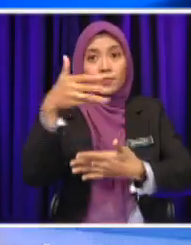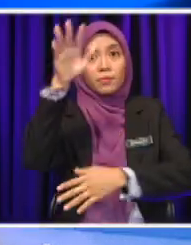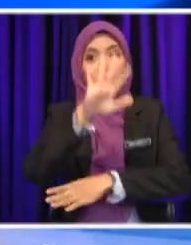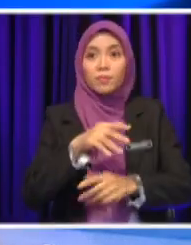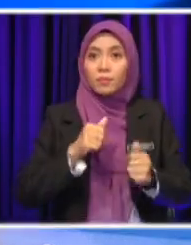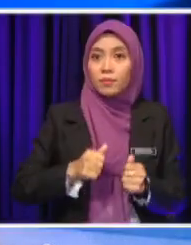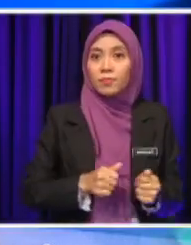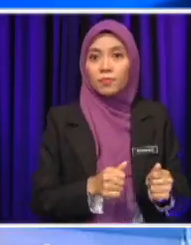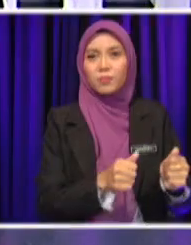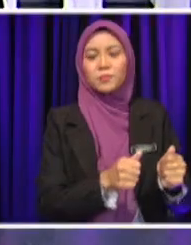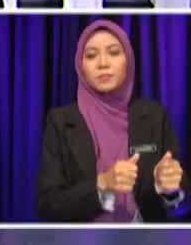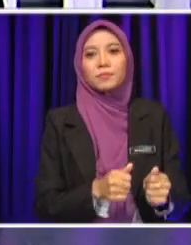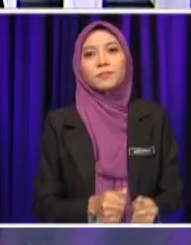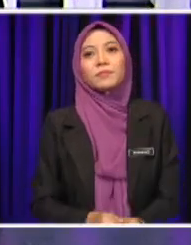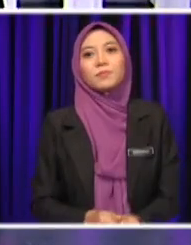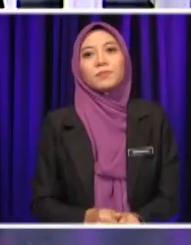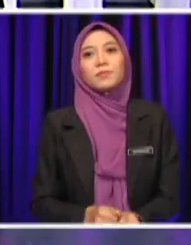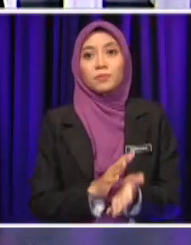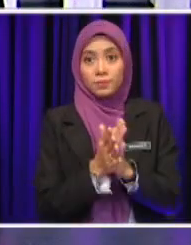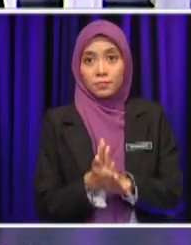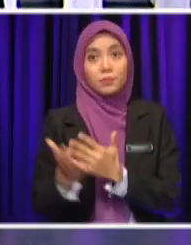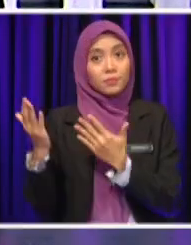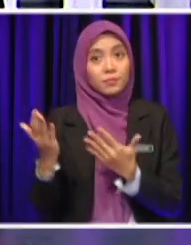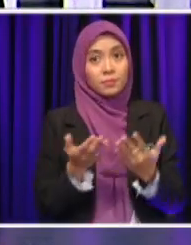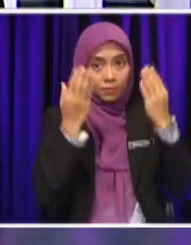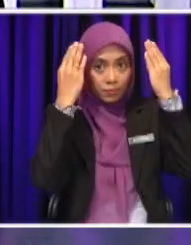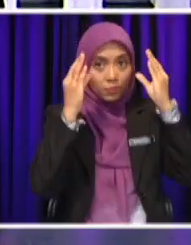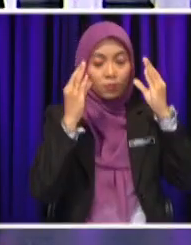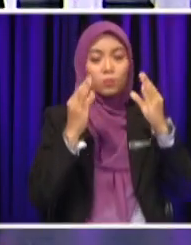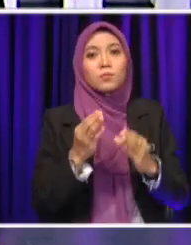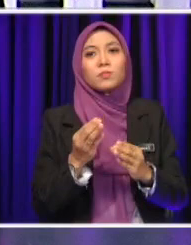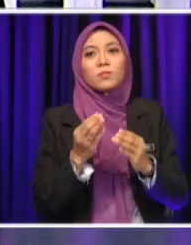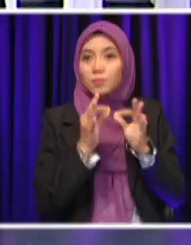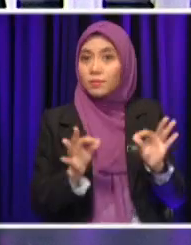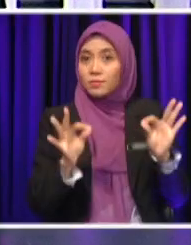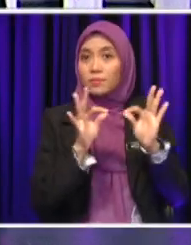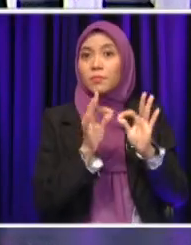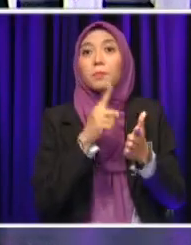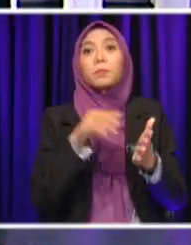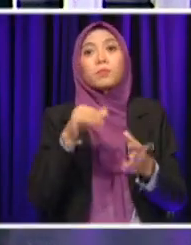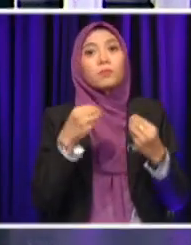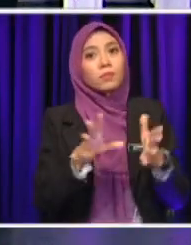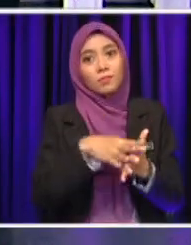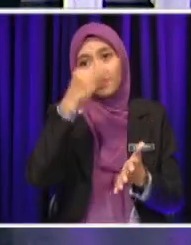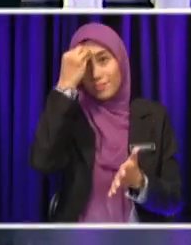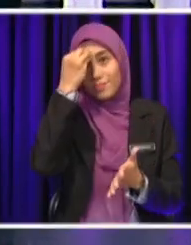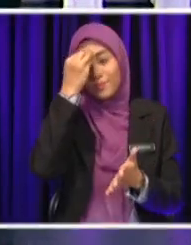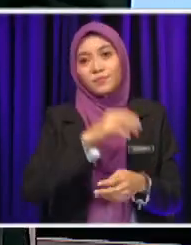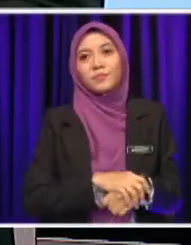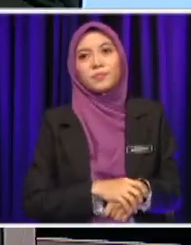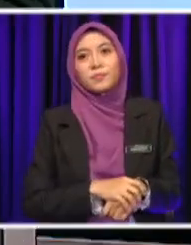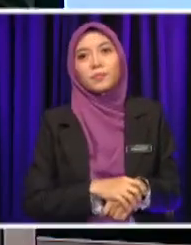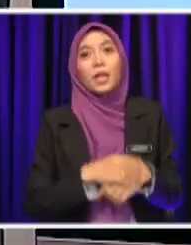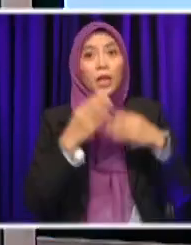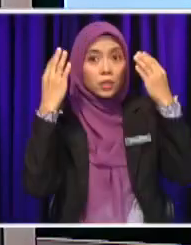nak jemput cikgu lah untuk membuat rumusan dalam pembelajaran kita pada hari ini. Persilakan cikgu. Okey Aiman. Jadi cikgu dah